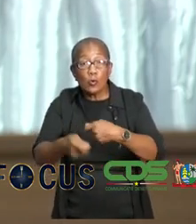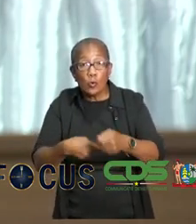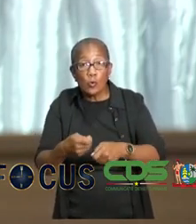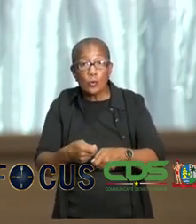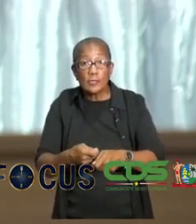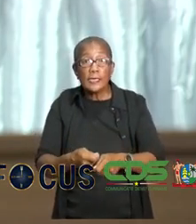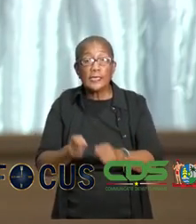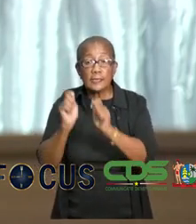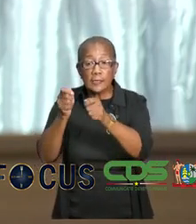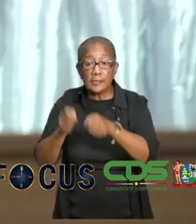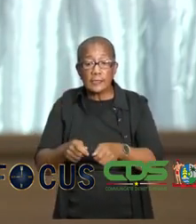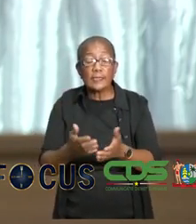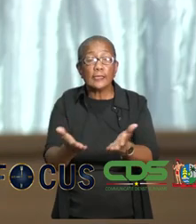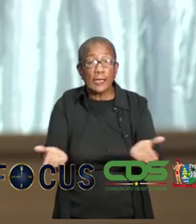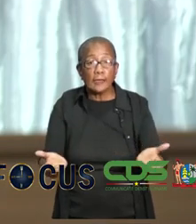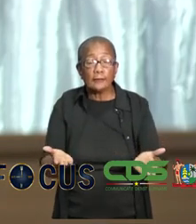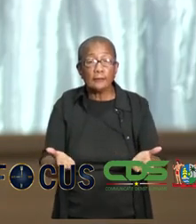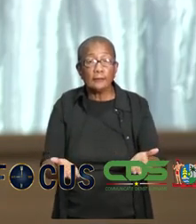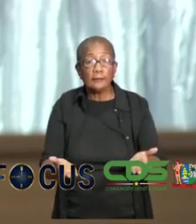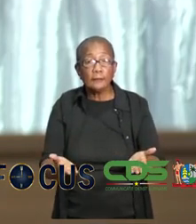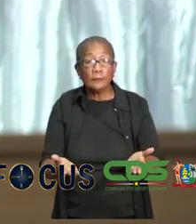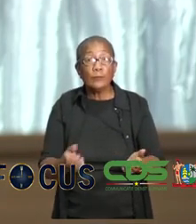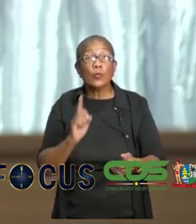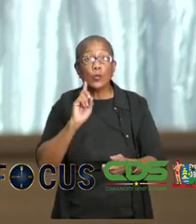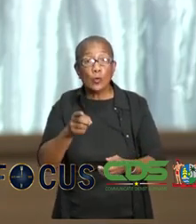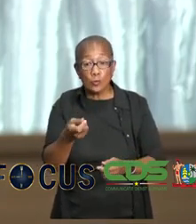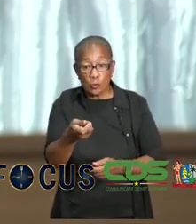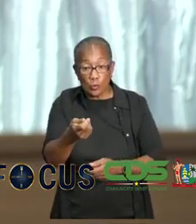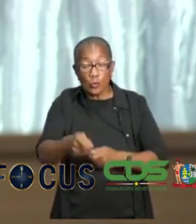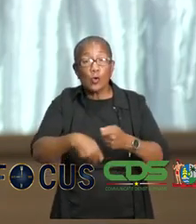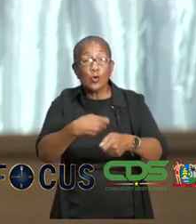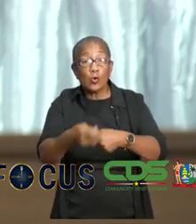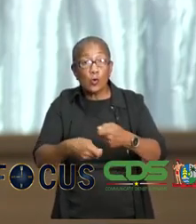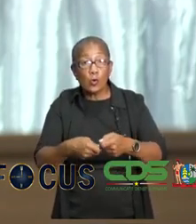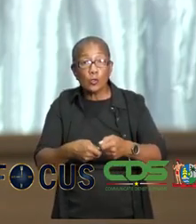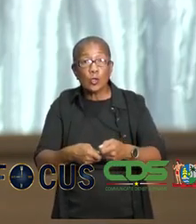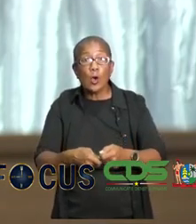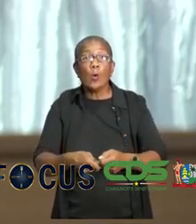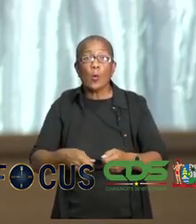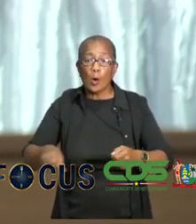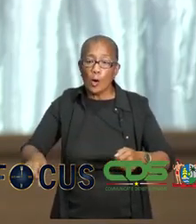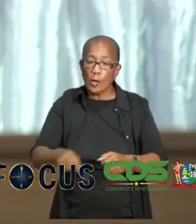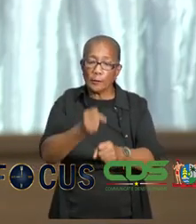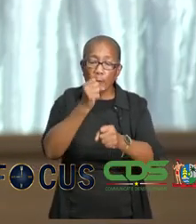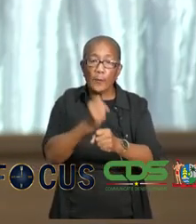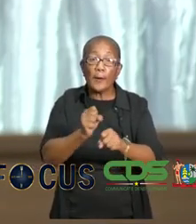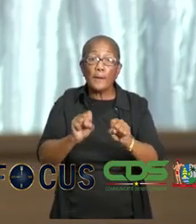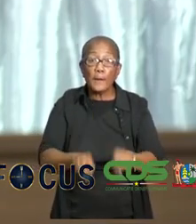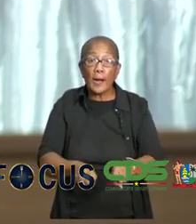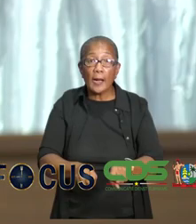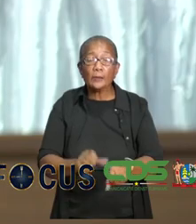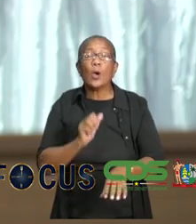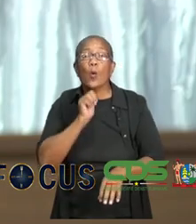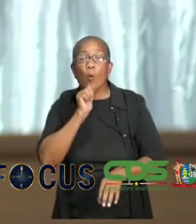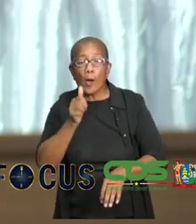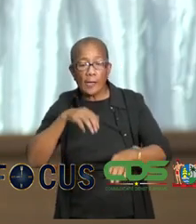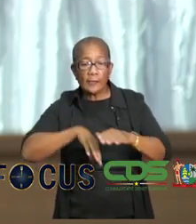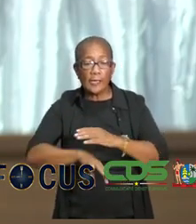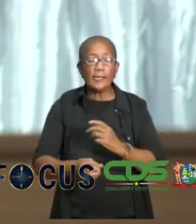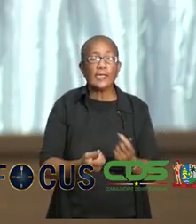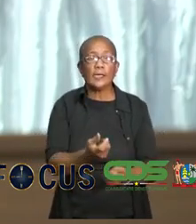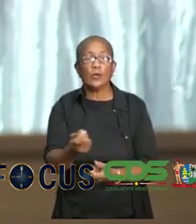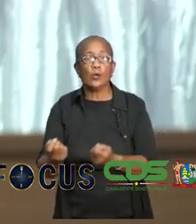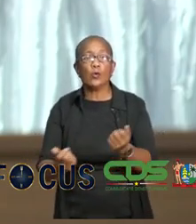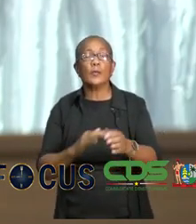resultante daarvan. Dus de koers wordt mede bepaald door wat zich in de economie